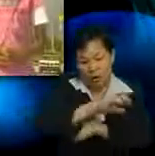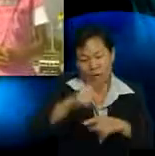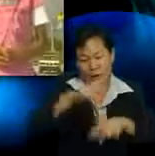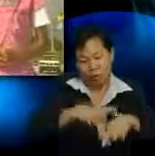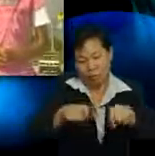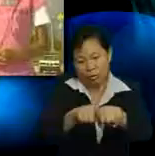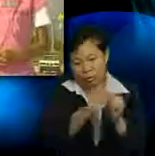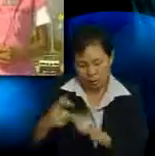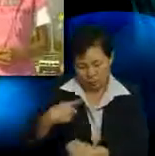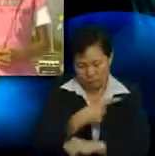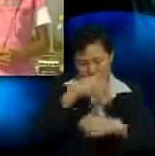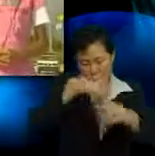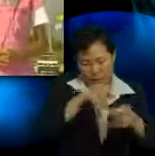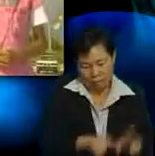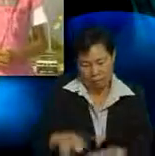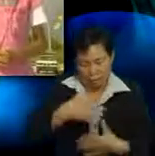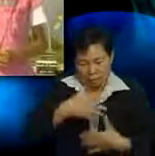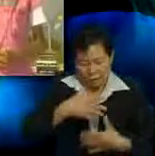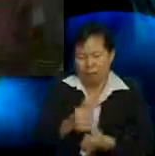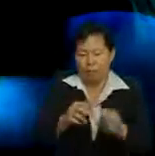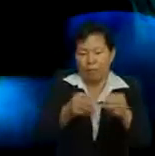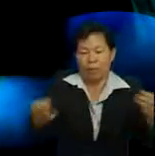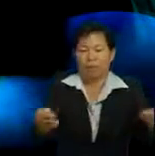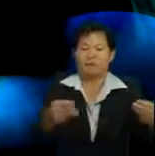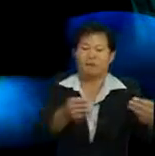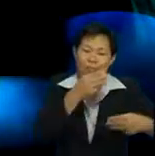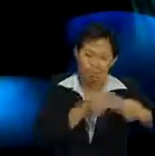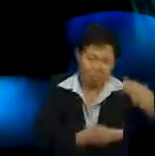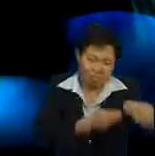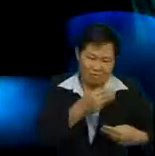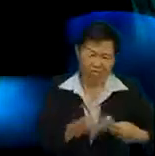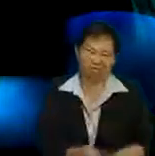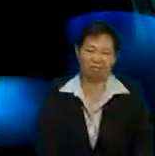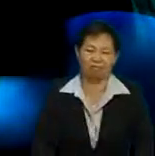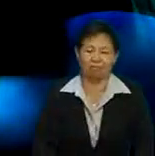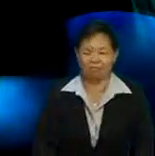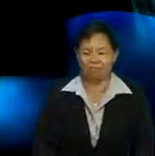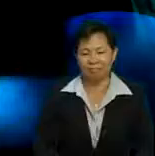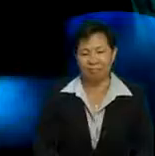sama bersama kami dan rancangan kegemaran kawan-kawan majalah Moral.